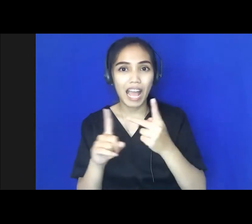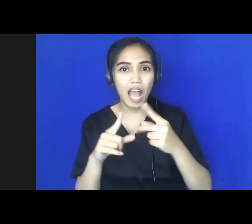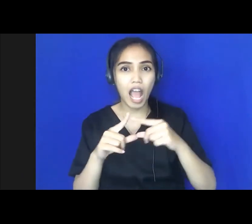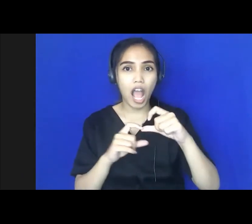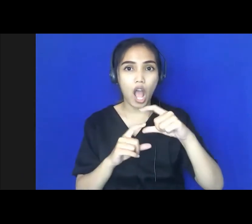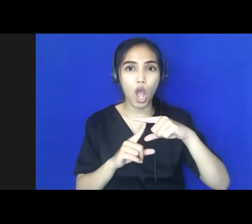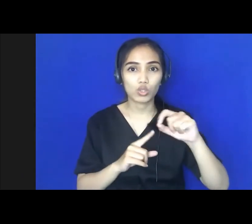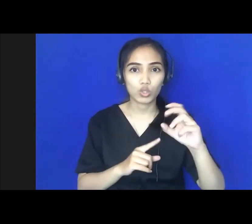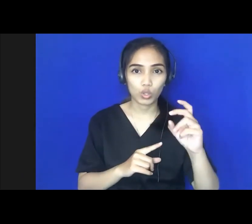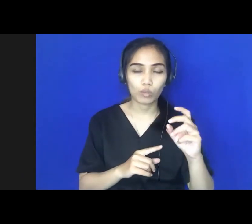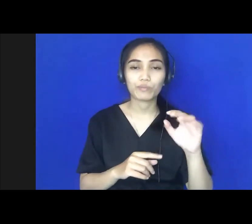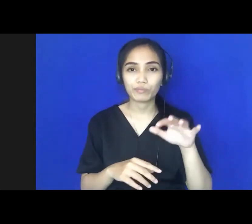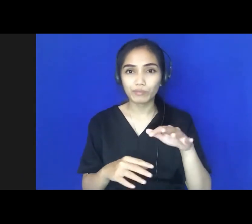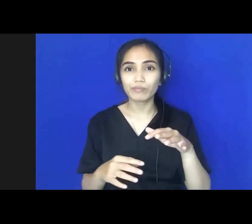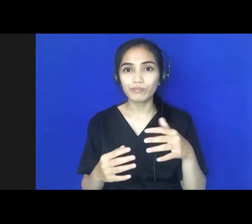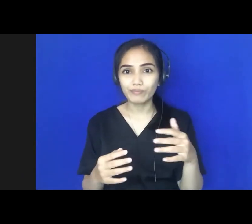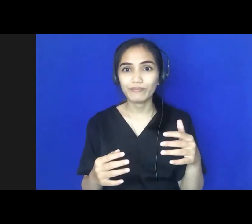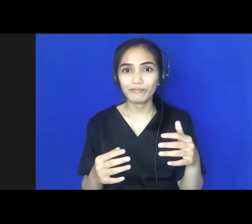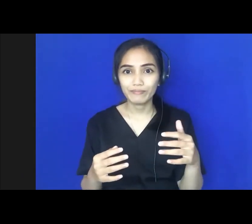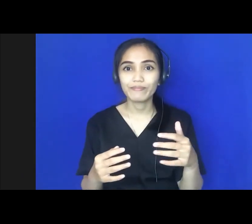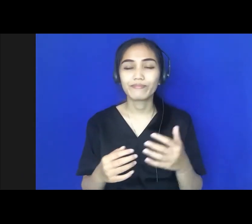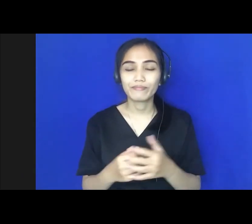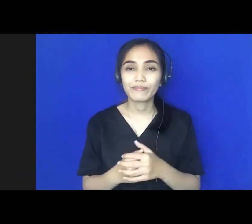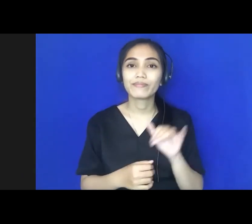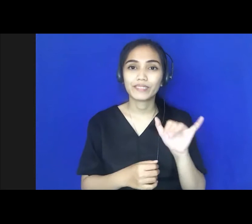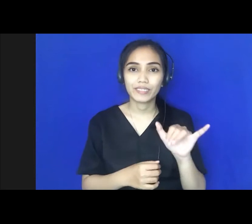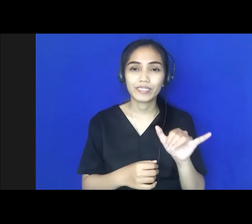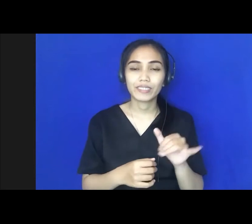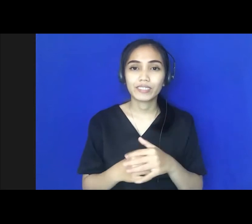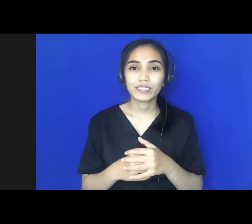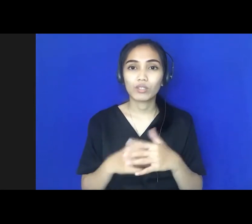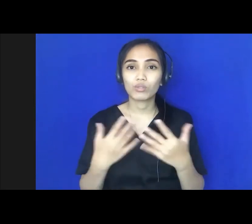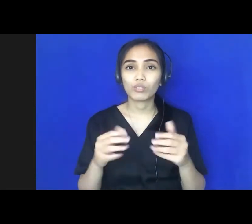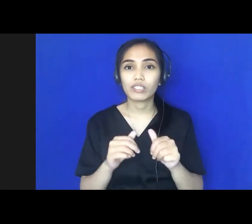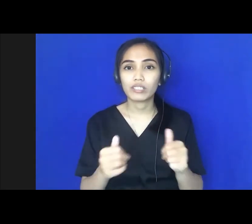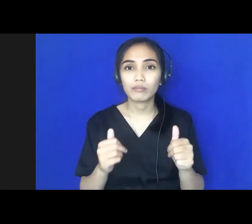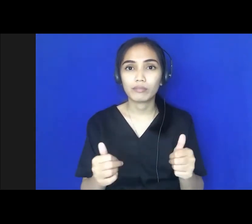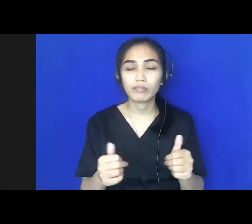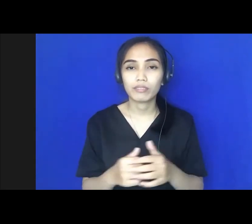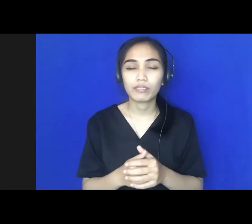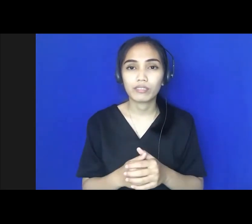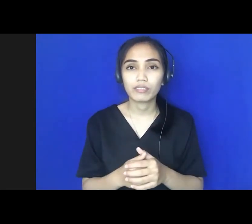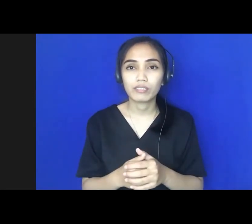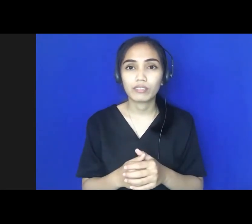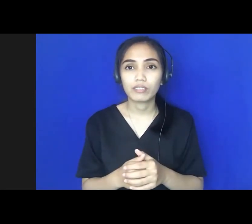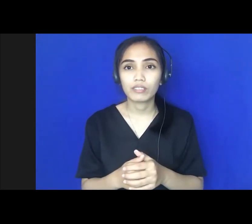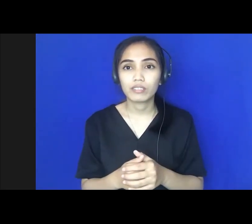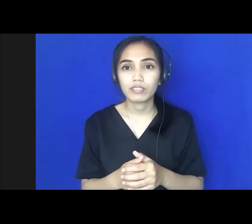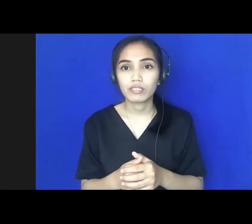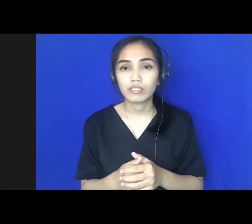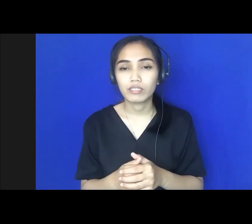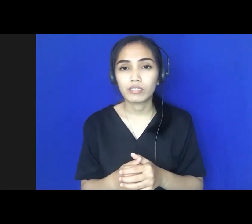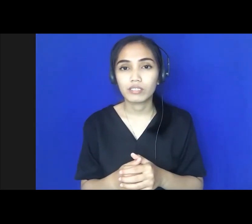Hasto sebagai narasumber ya Bu Dani ya. Ya, sudah disiapkan 2 pertanyaan tadi. Ya, baik. Ya. Oke, baik Bu.